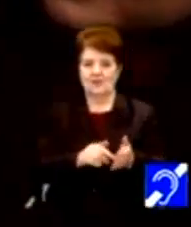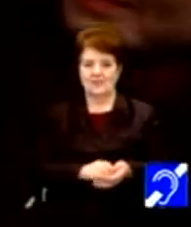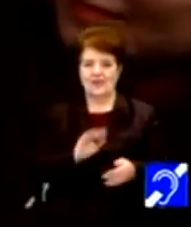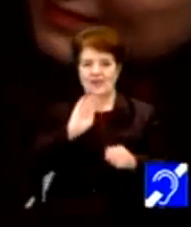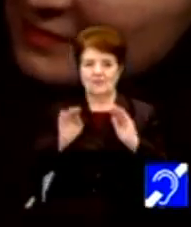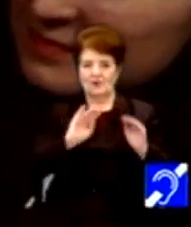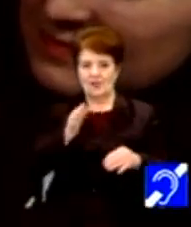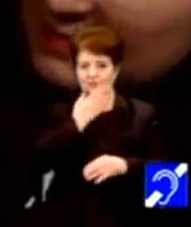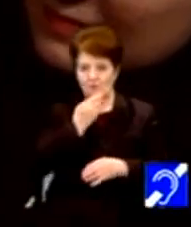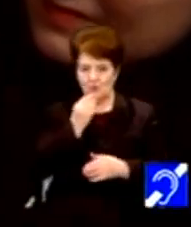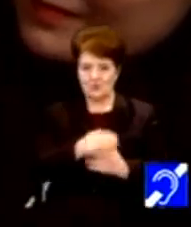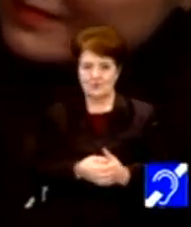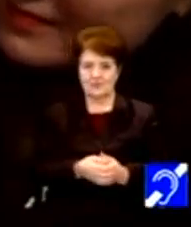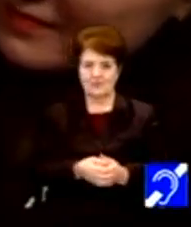frumos.